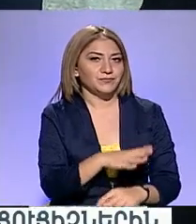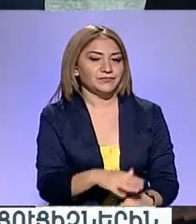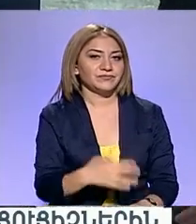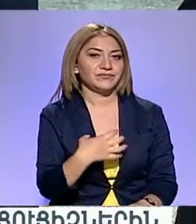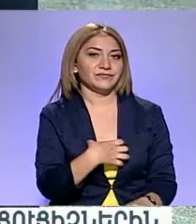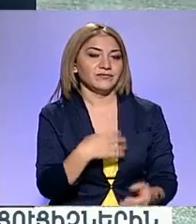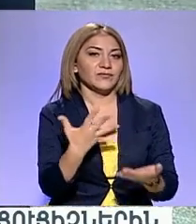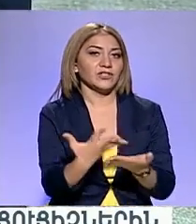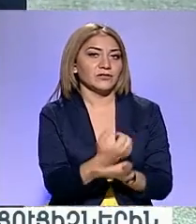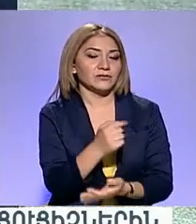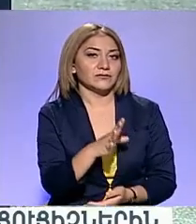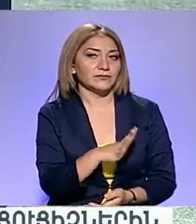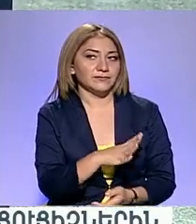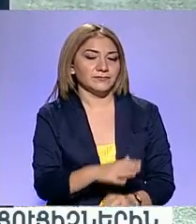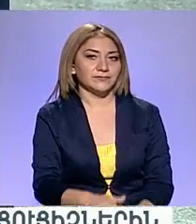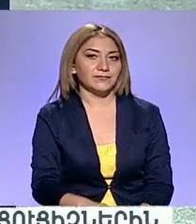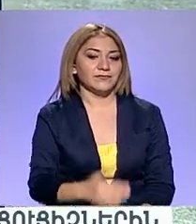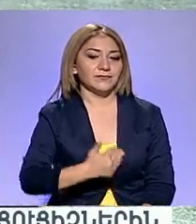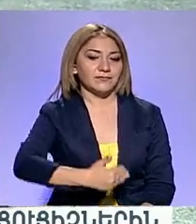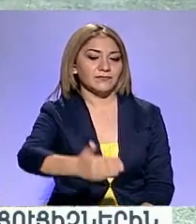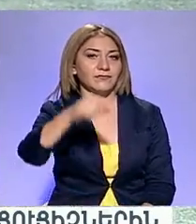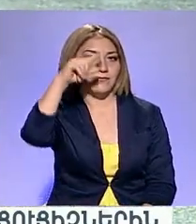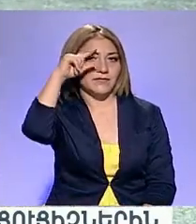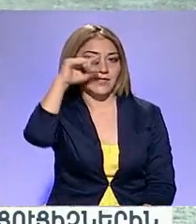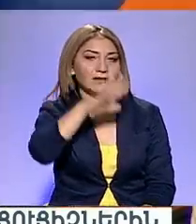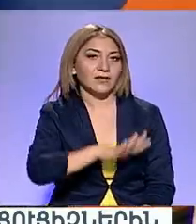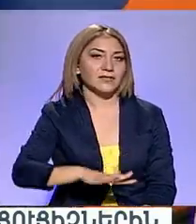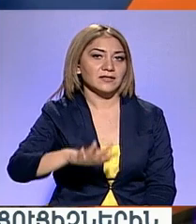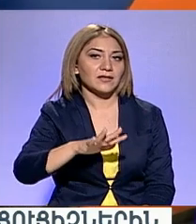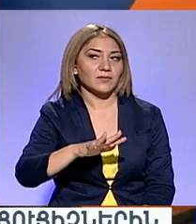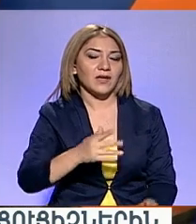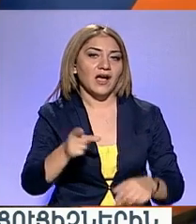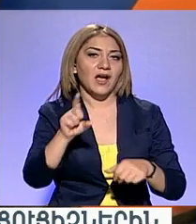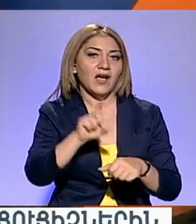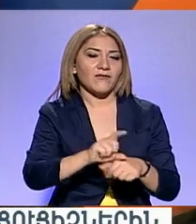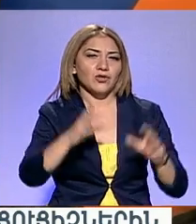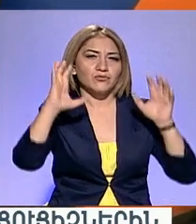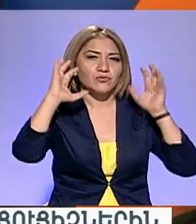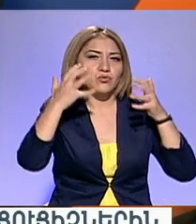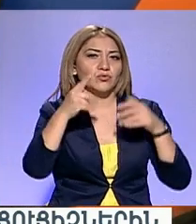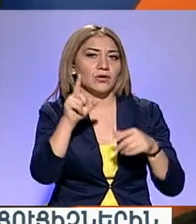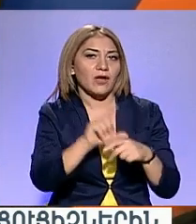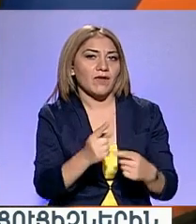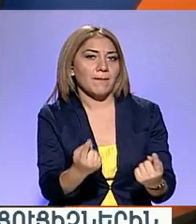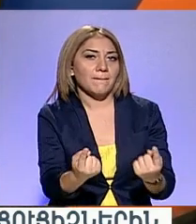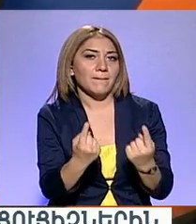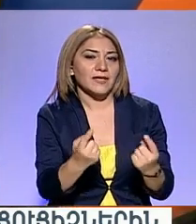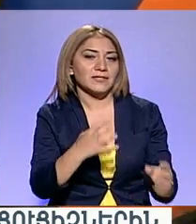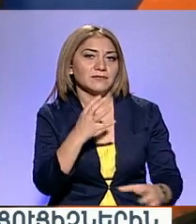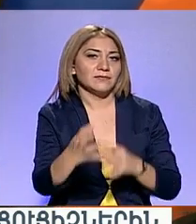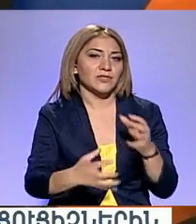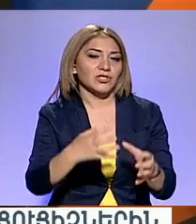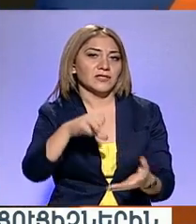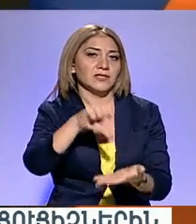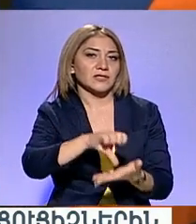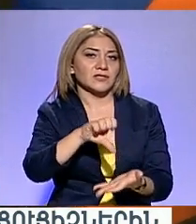արդյունքը հետեւյալը կարող ենք համարել։ Առաջիկայում Հայաստանի Հանրապետությունը ավելի լուրջ եւ ավելի մեծ միջազգային